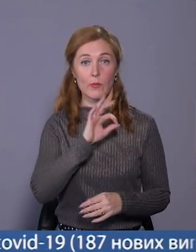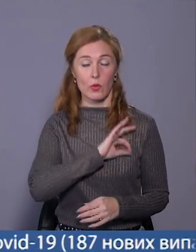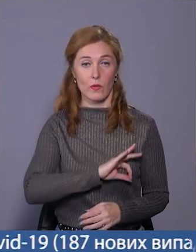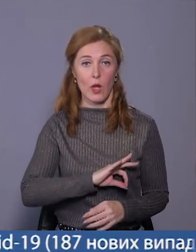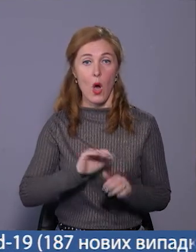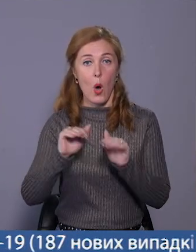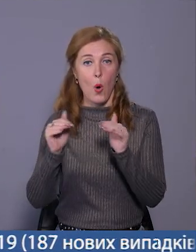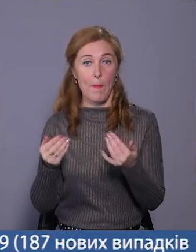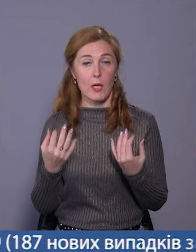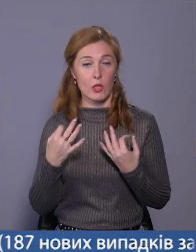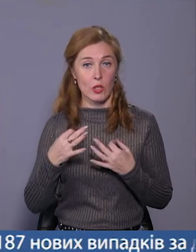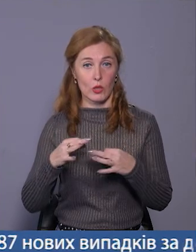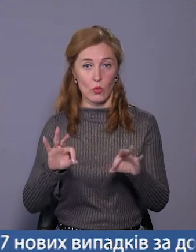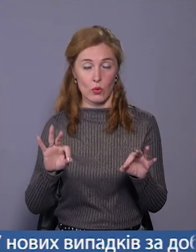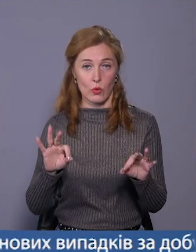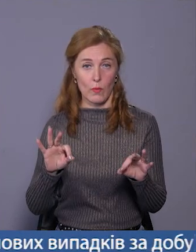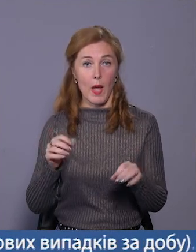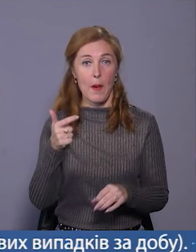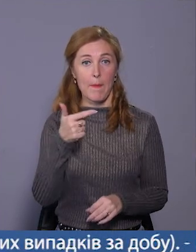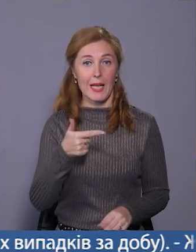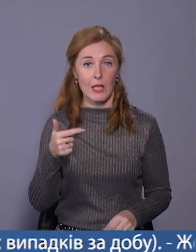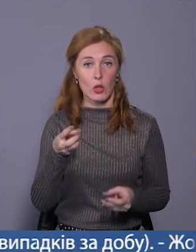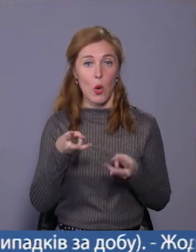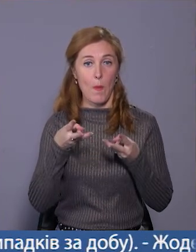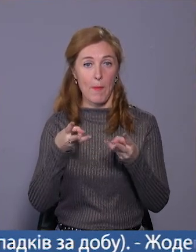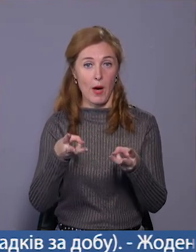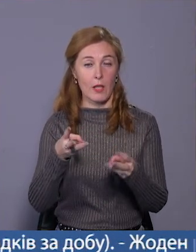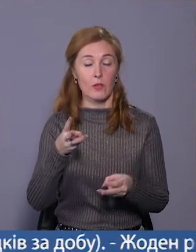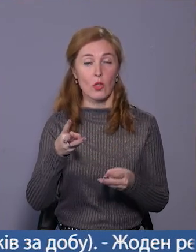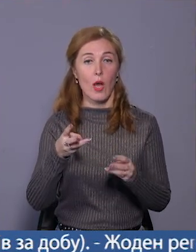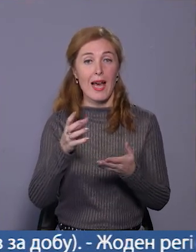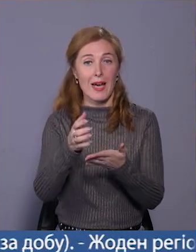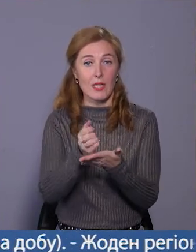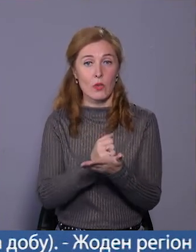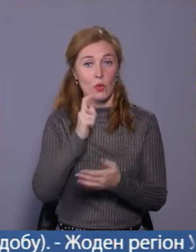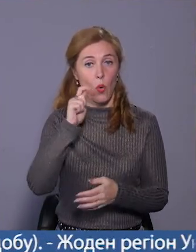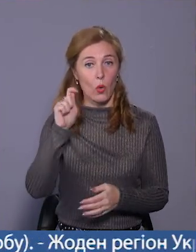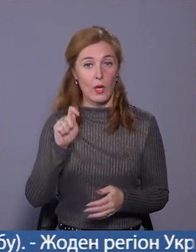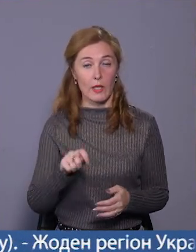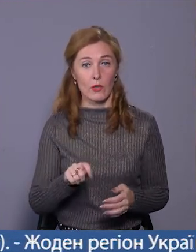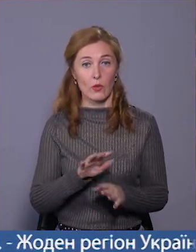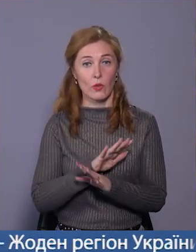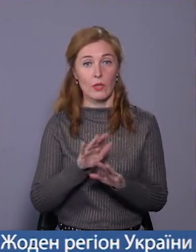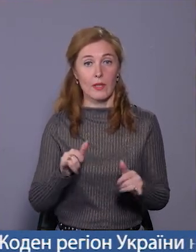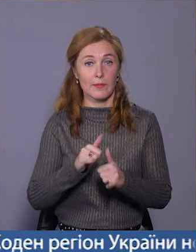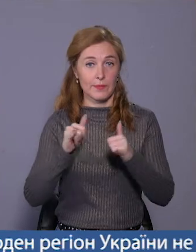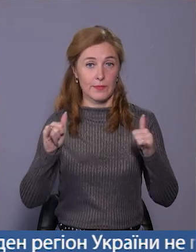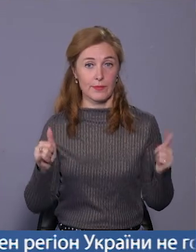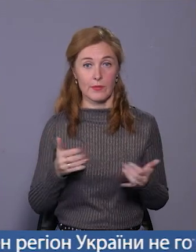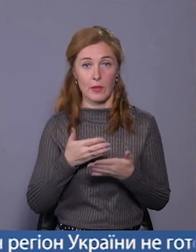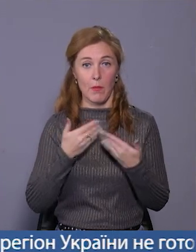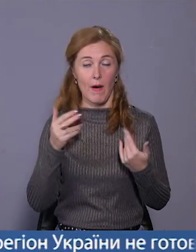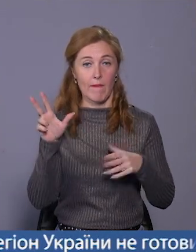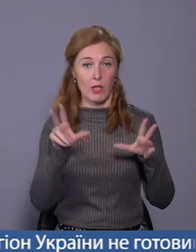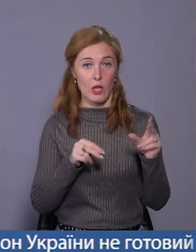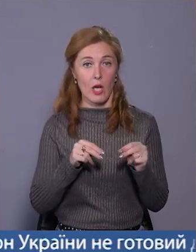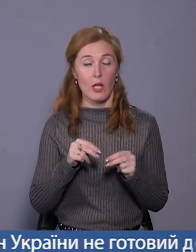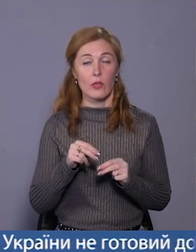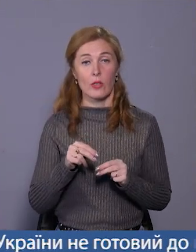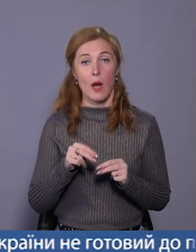доступ постачальників блакитного палива до ресурсу українського видобутку не сприяє розвитку ринку газу, вважають в